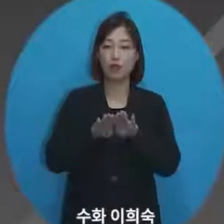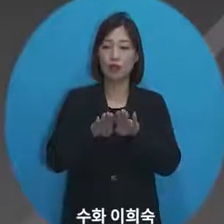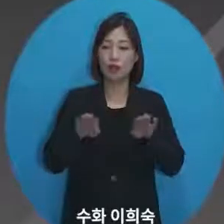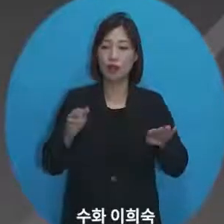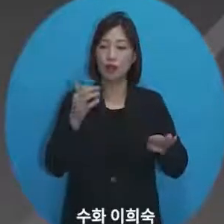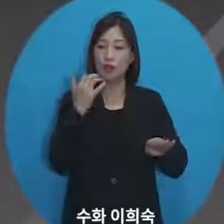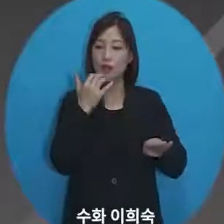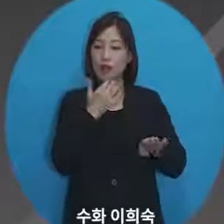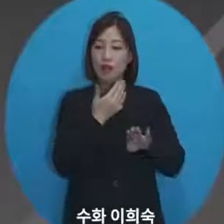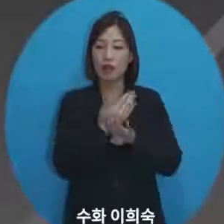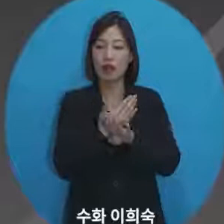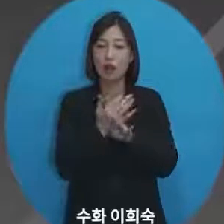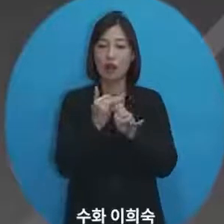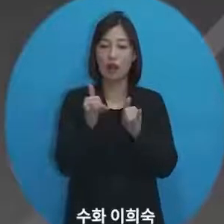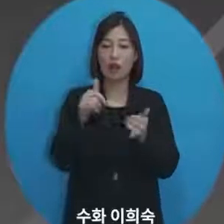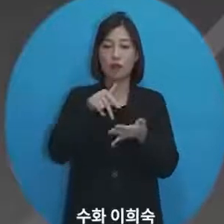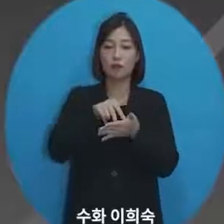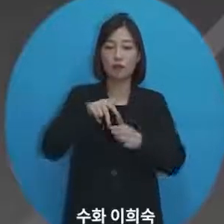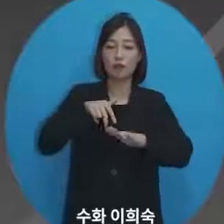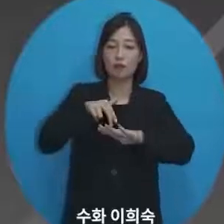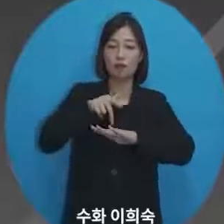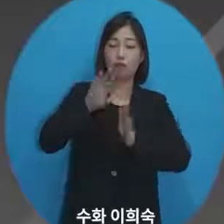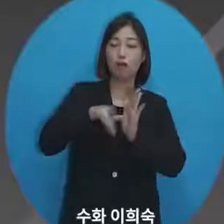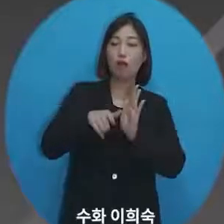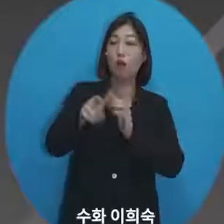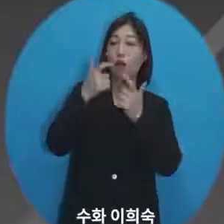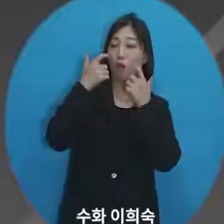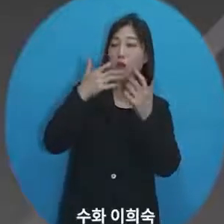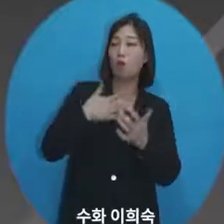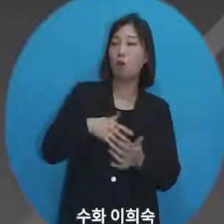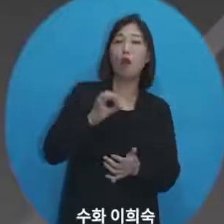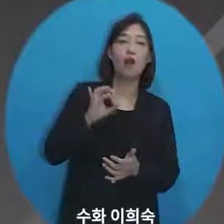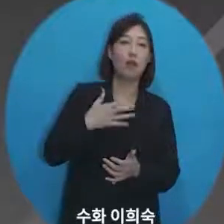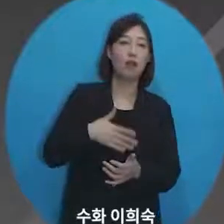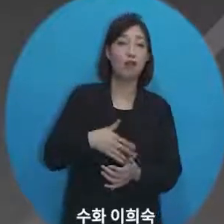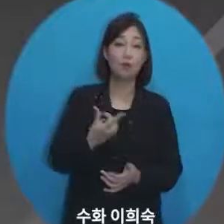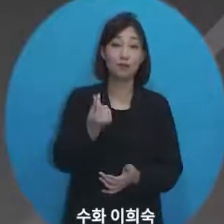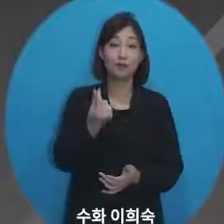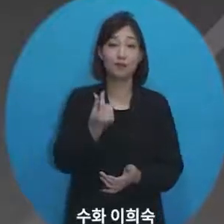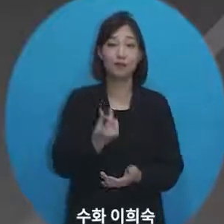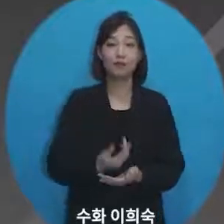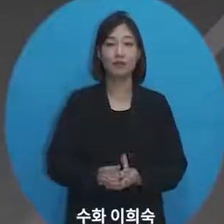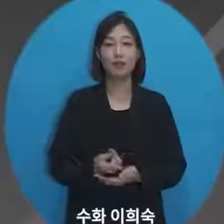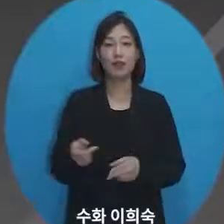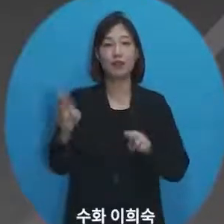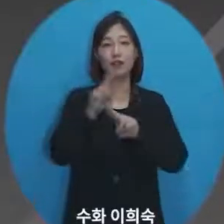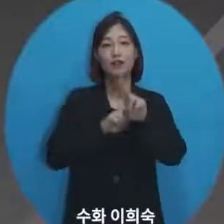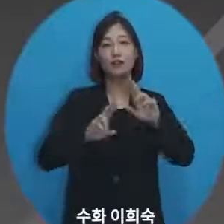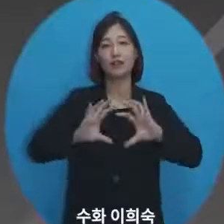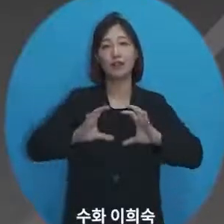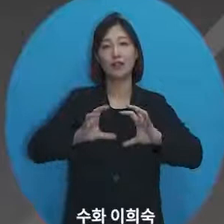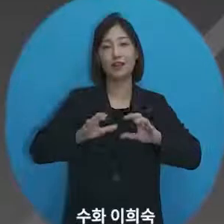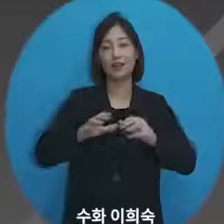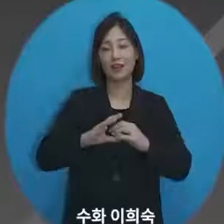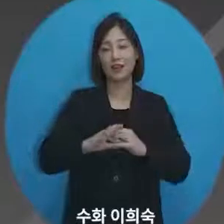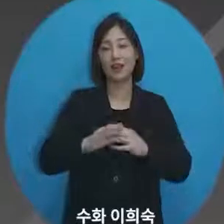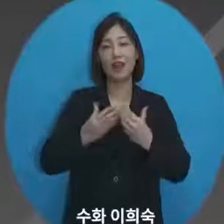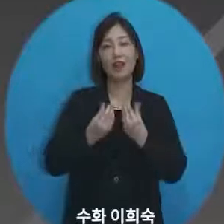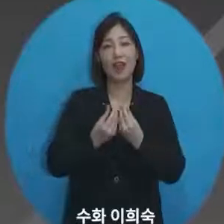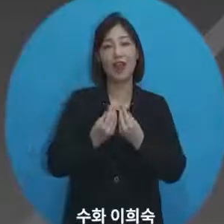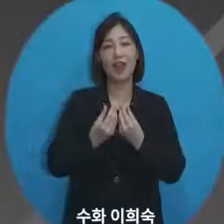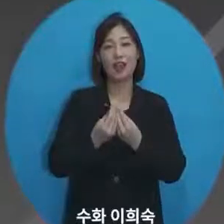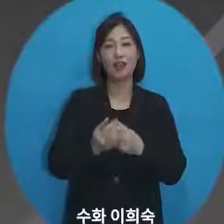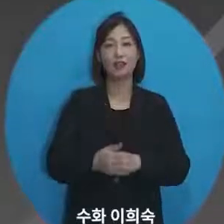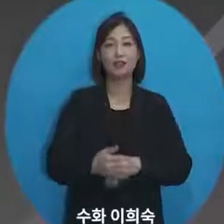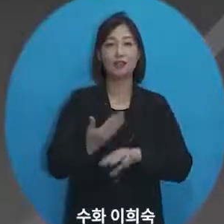다르게 하면서 그 부분의 시인성을 확보하게 되는 거죠. 그래서 이 부분에 대해서도 실제로 이 사진은